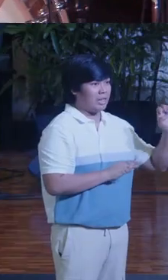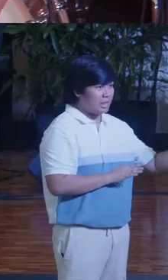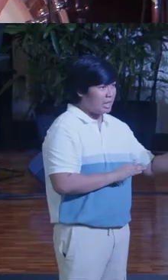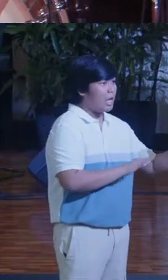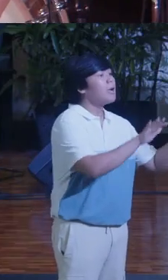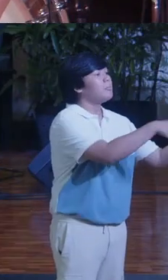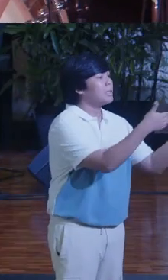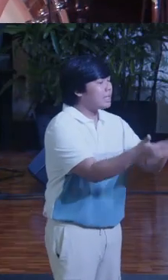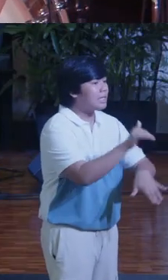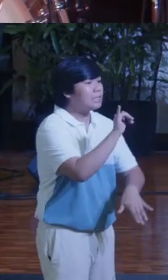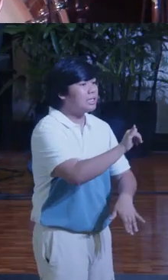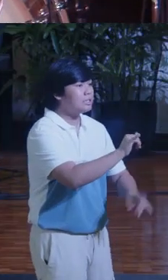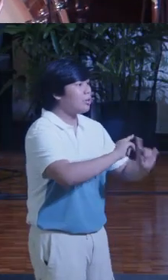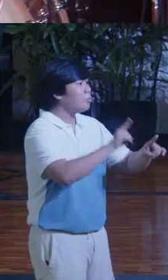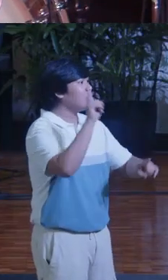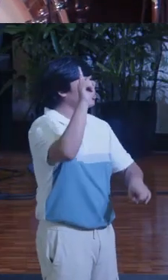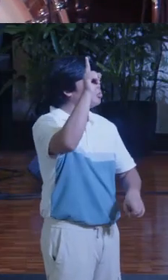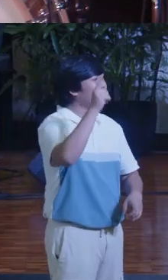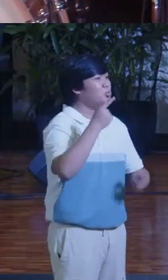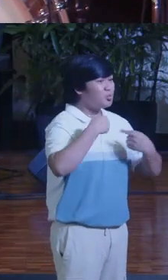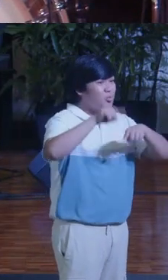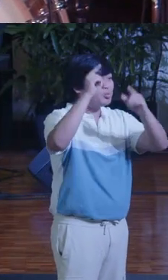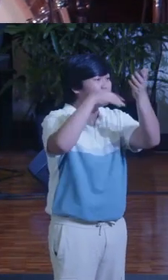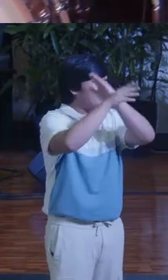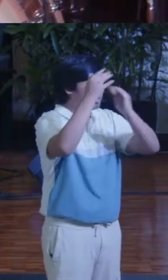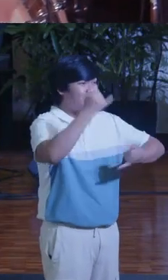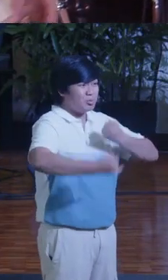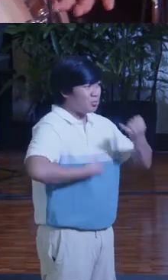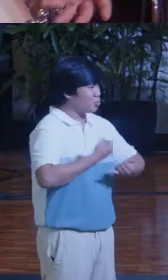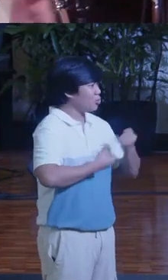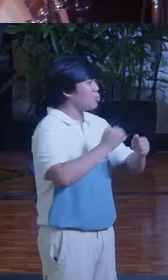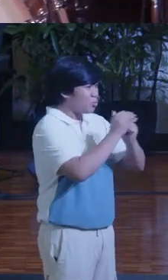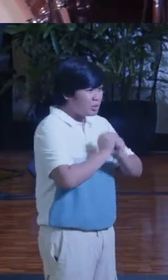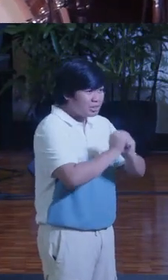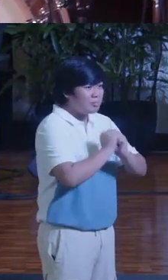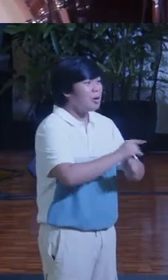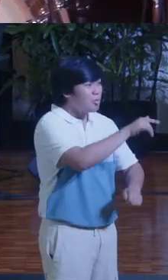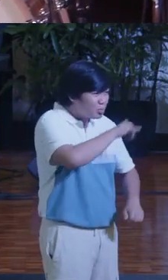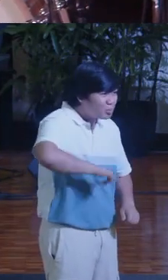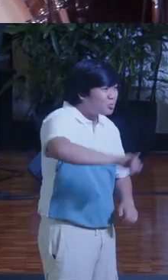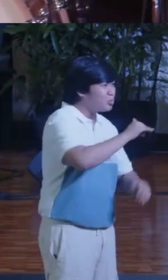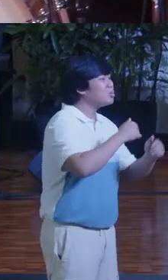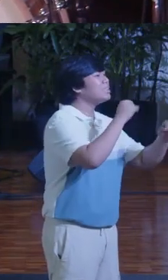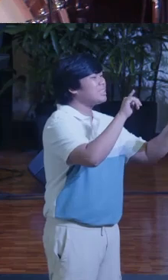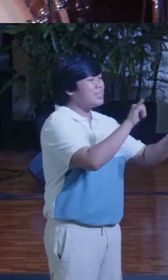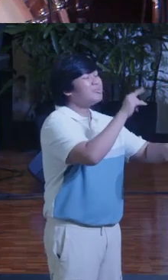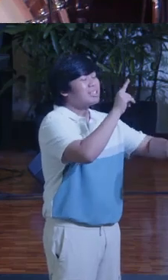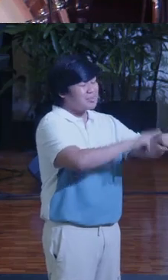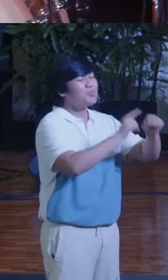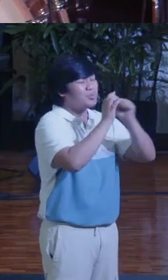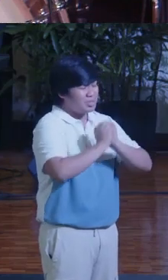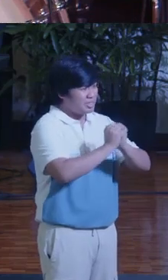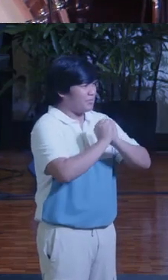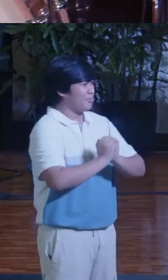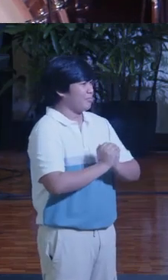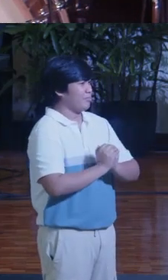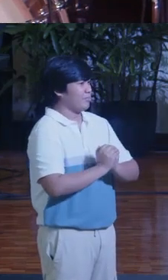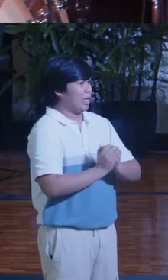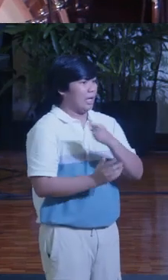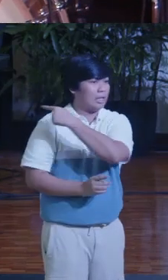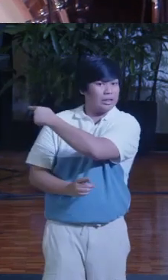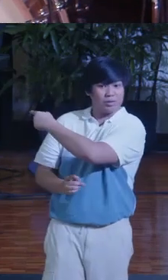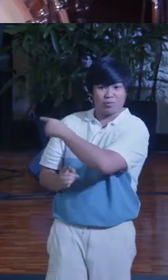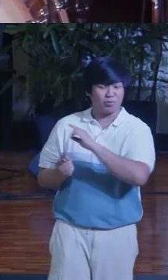na po tayo papunta, mga kapatid. Kaya po yung mga binanggit ko sa inyo na yun, nung sila ay malapit ng malagutan